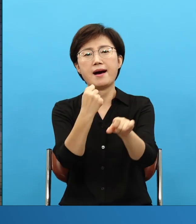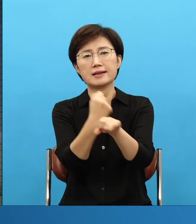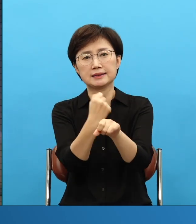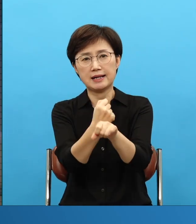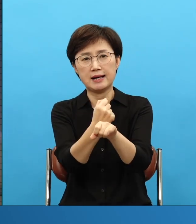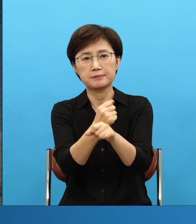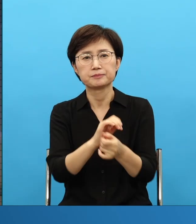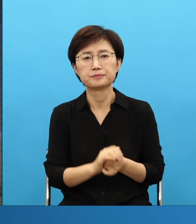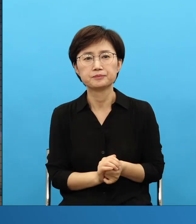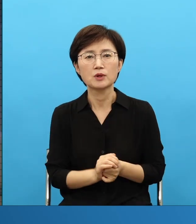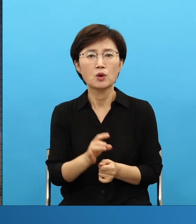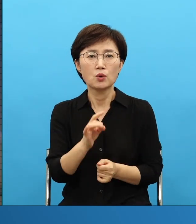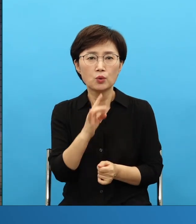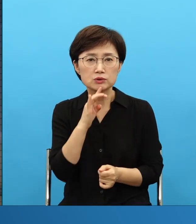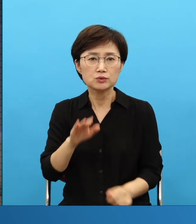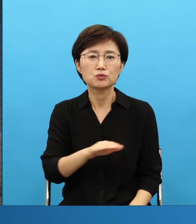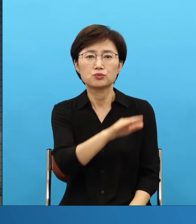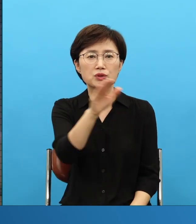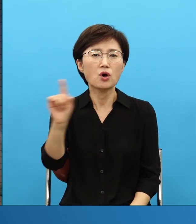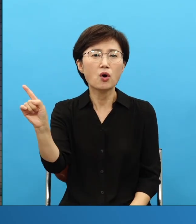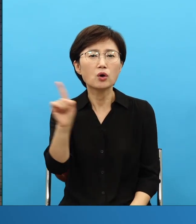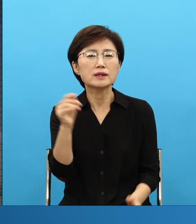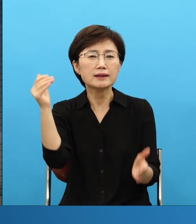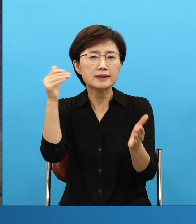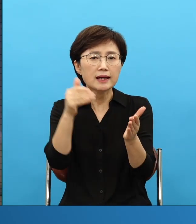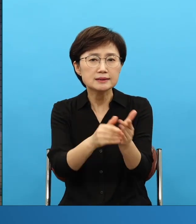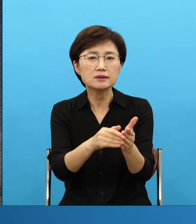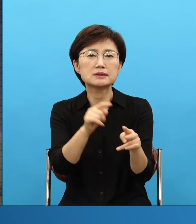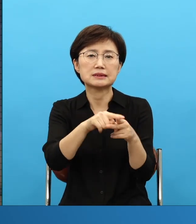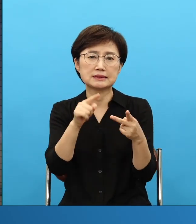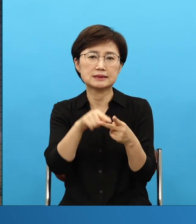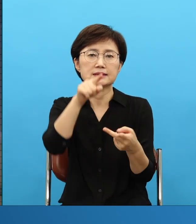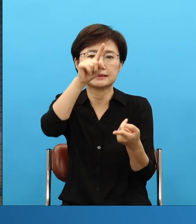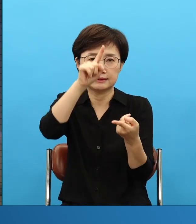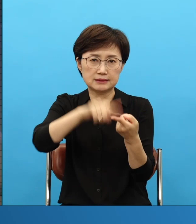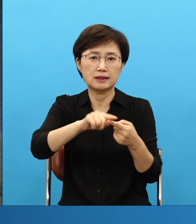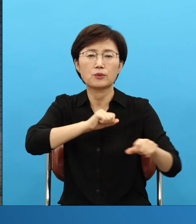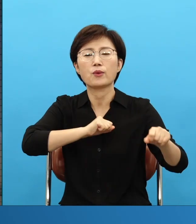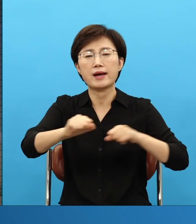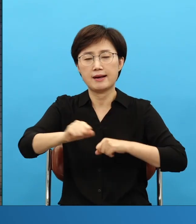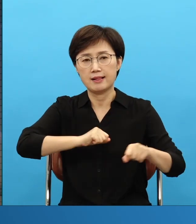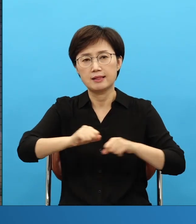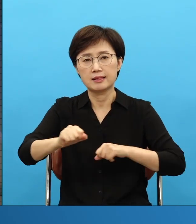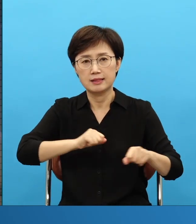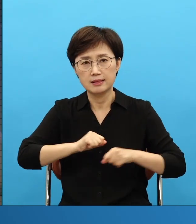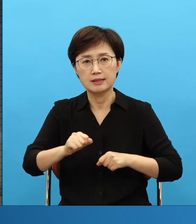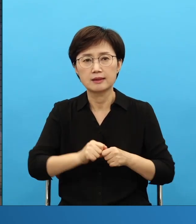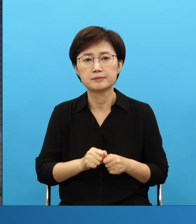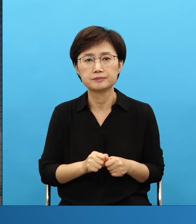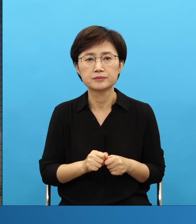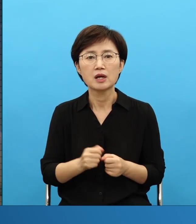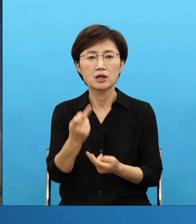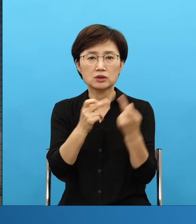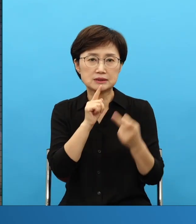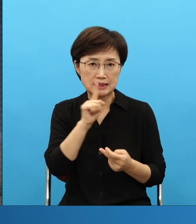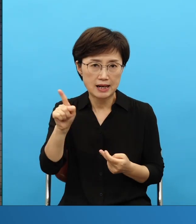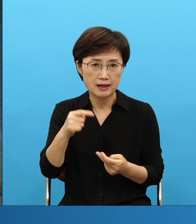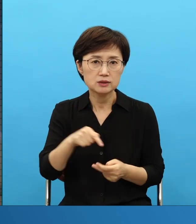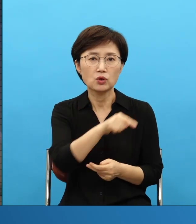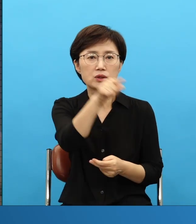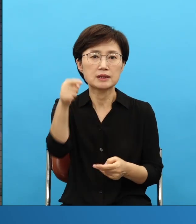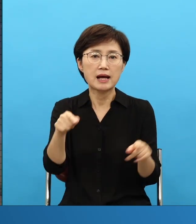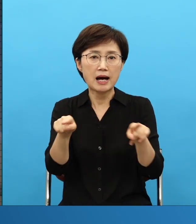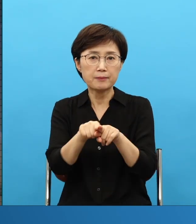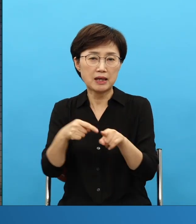너희에게 나타내시리라. 오직 우리가 어디까지 이르렀든지 그대로 행할 것이라. 형제들아